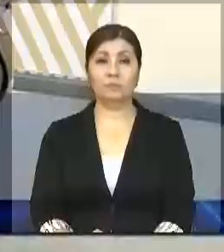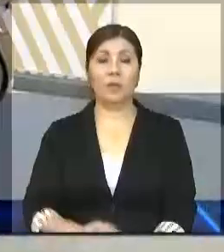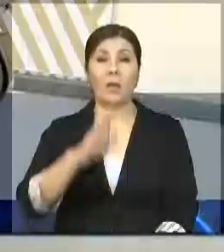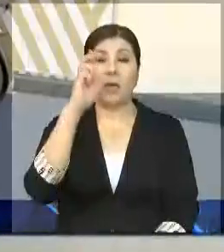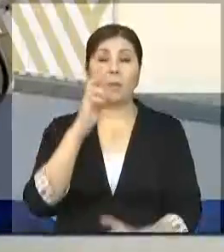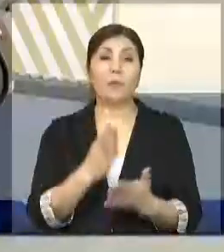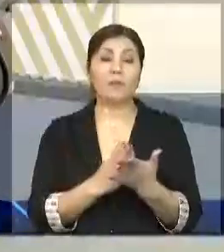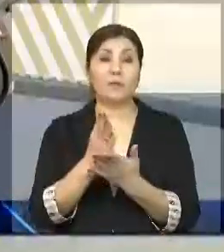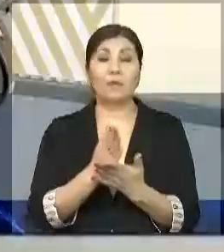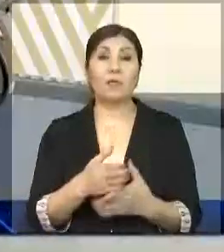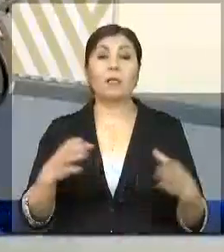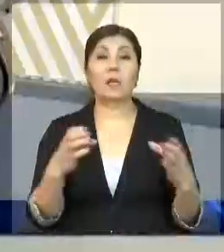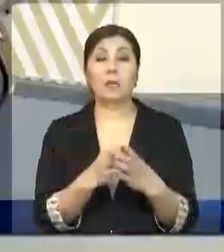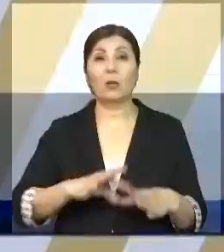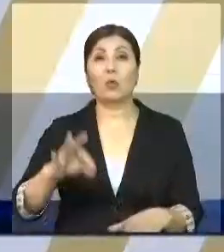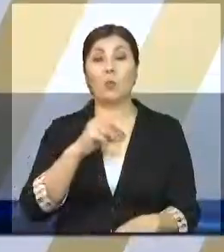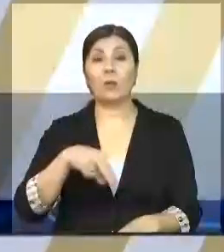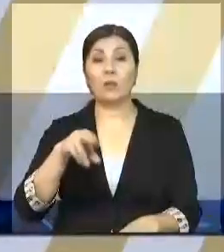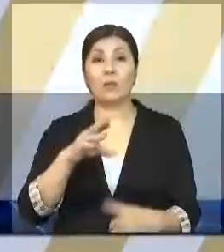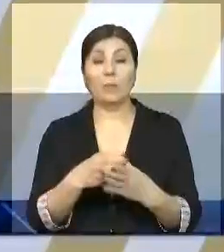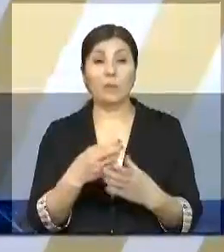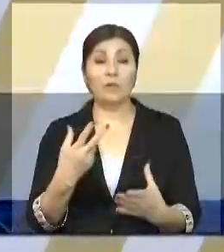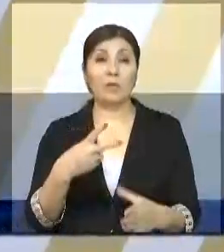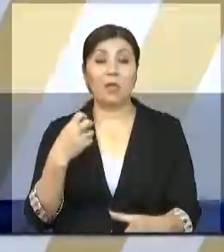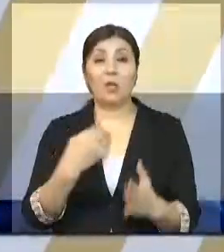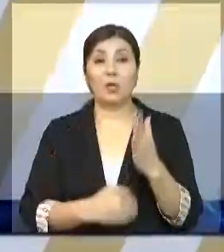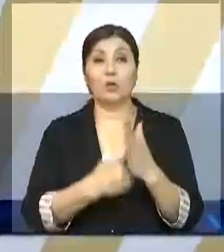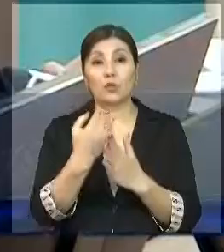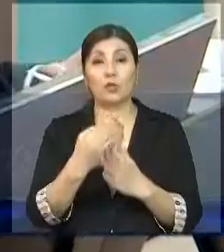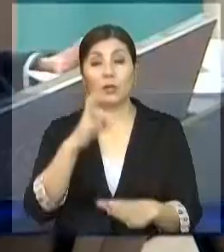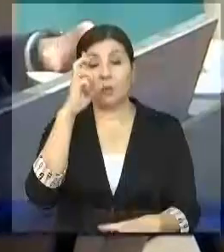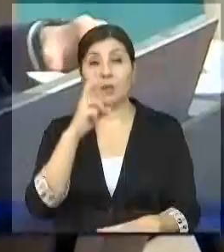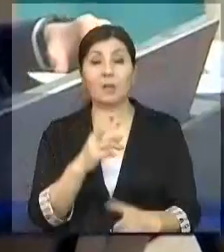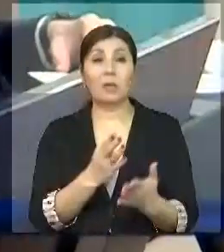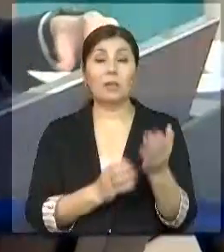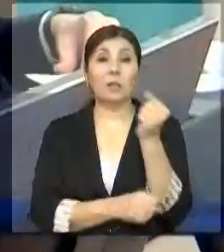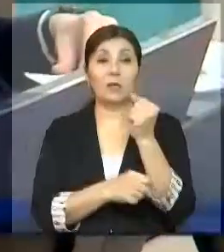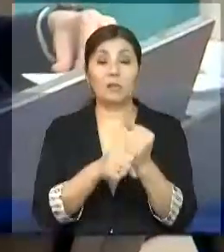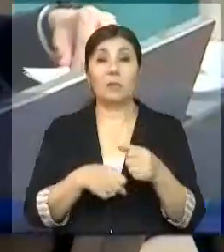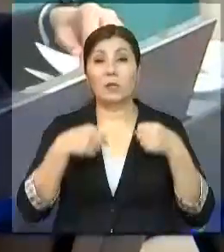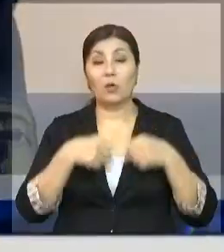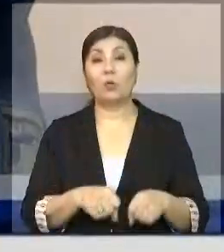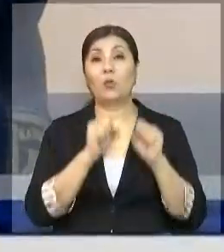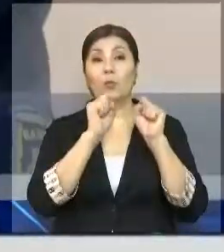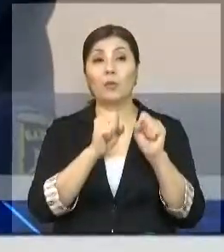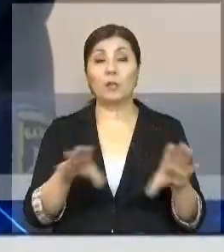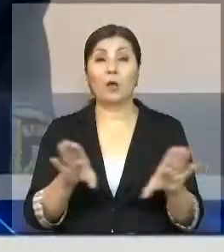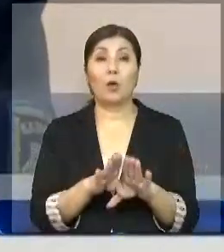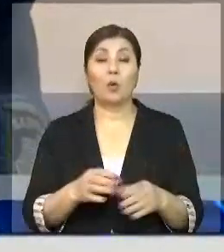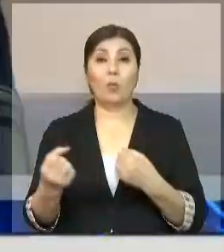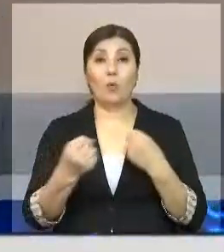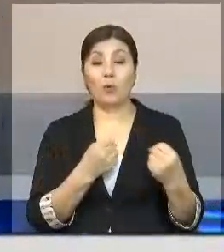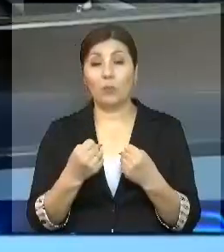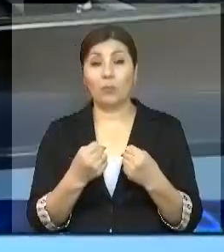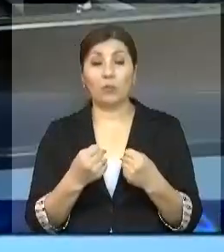Мемлекеттік қызмет істері агенттігінің облыстық департаменті биыл 200-ден астам мемлекеттік қызметшінің құқығын қорғады. Оларға іссапар